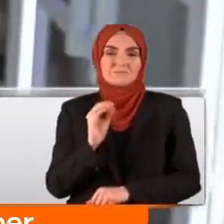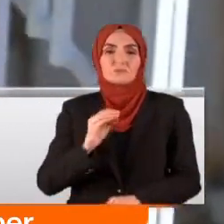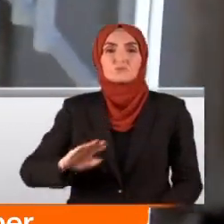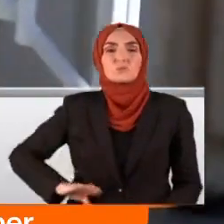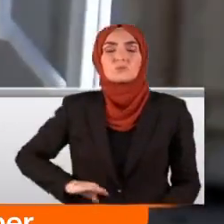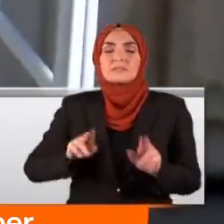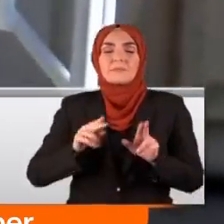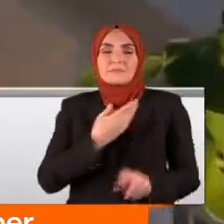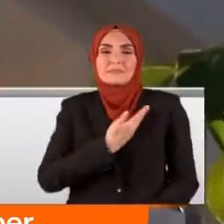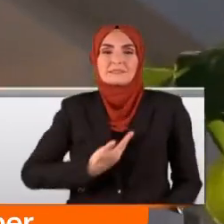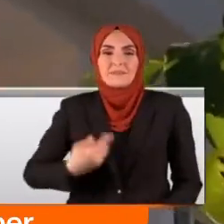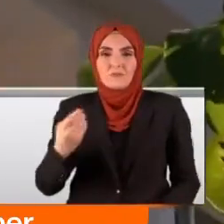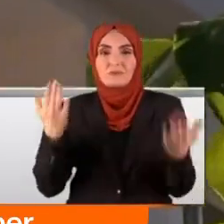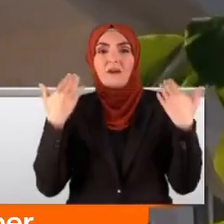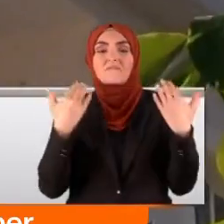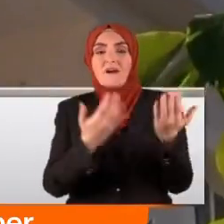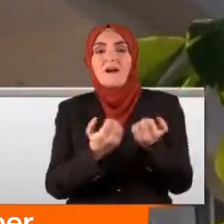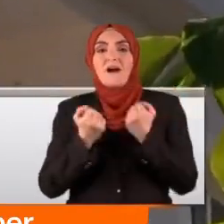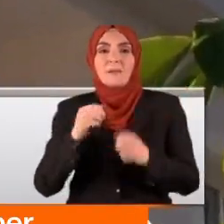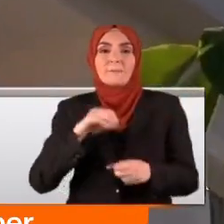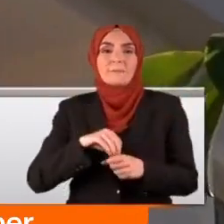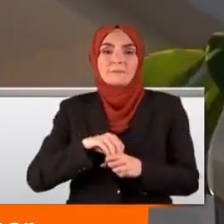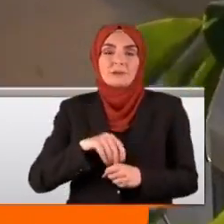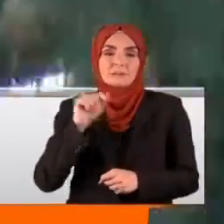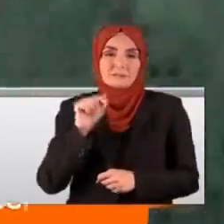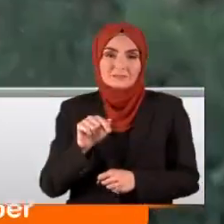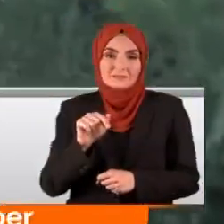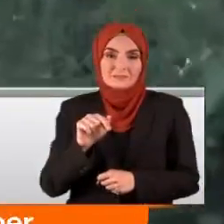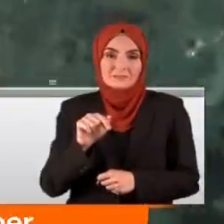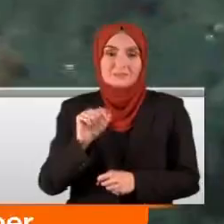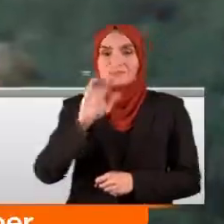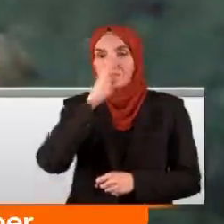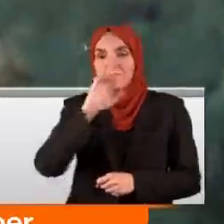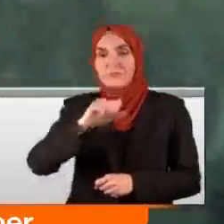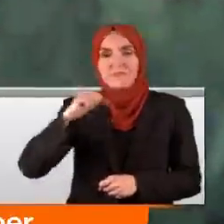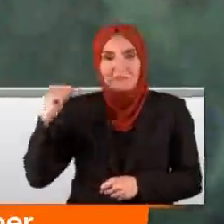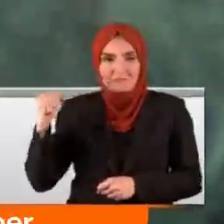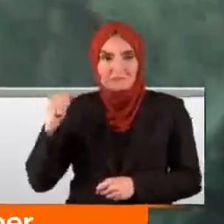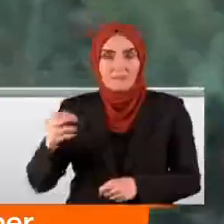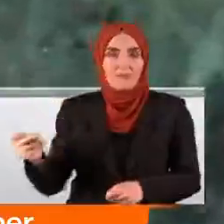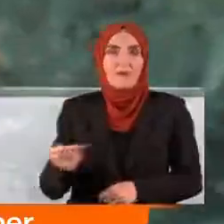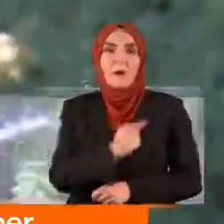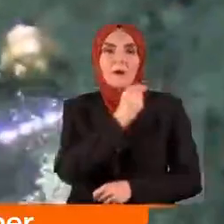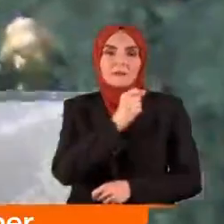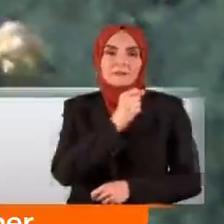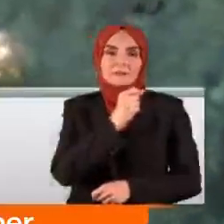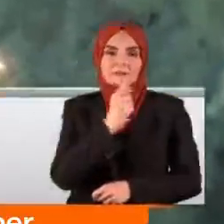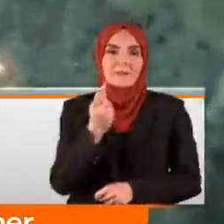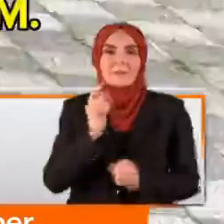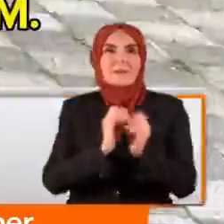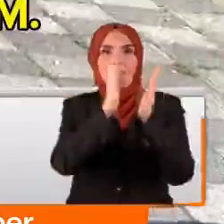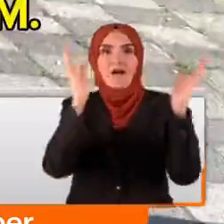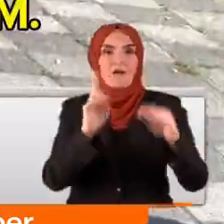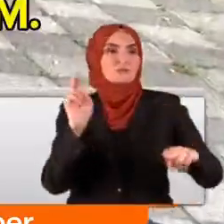balkona çıkardı. Ama kaşla göz arasında kafesinden uçuverdi ve bir ağaca kondu. Salih Sevinç'in o an dünyası başına